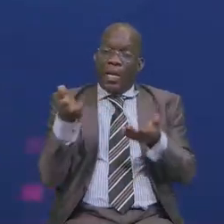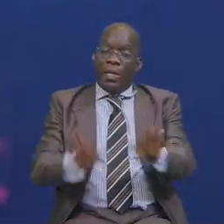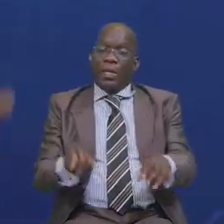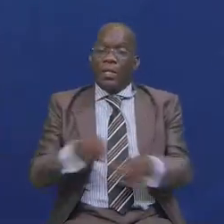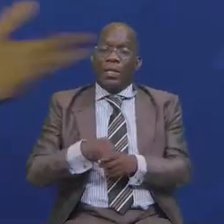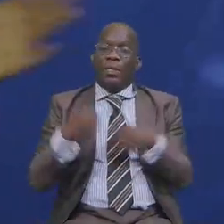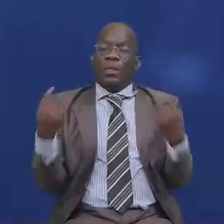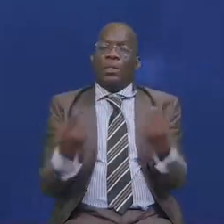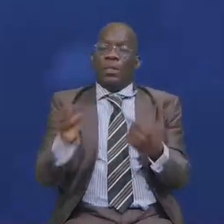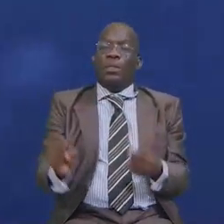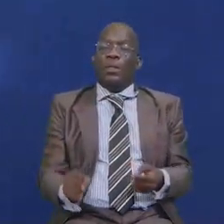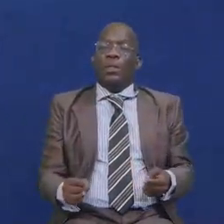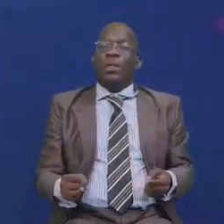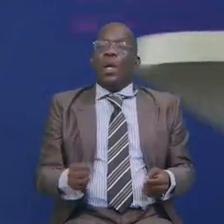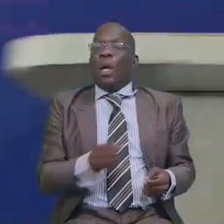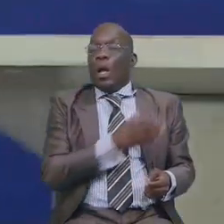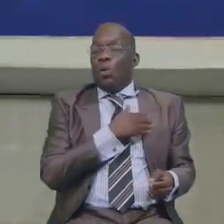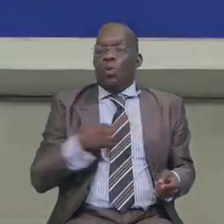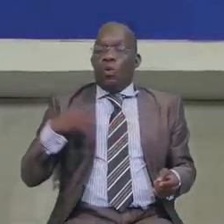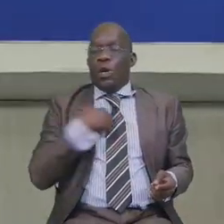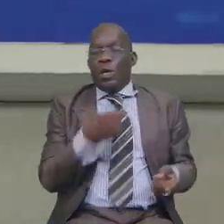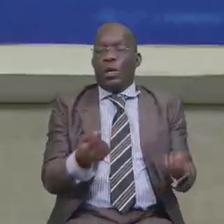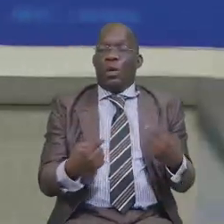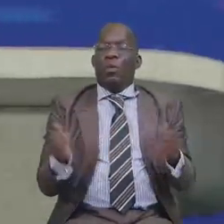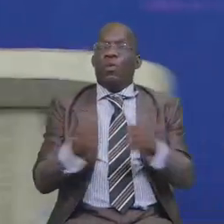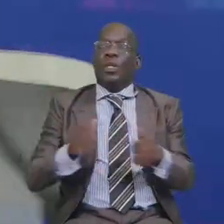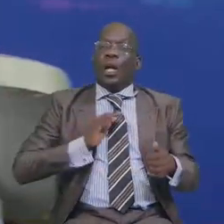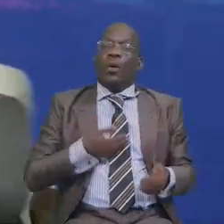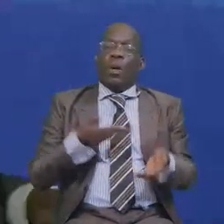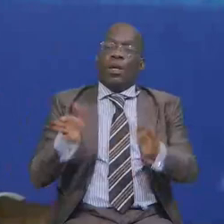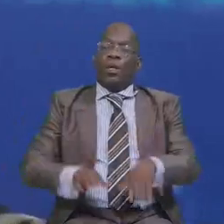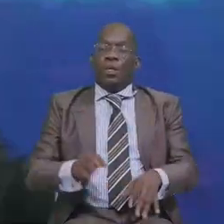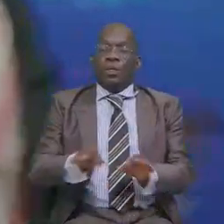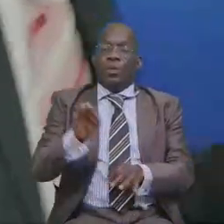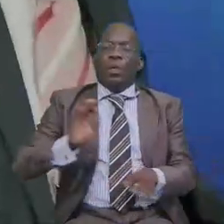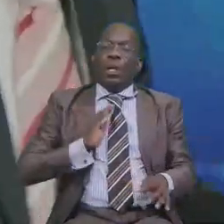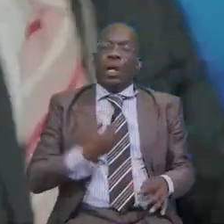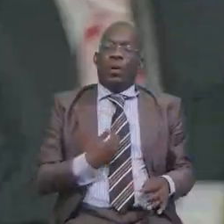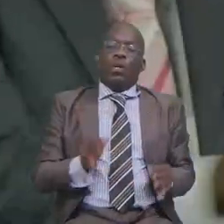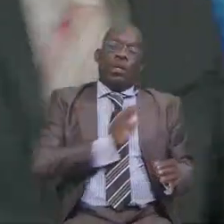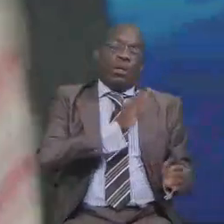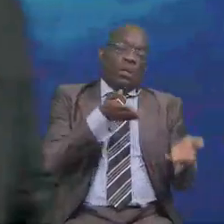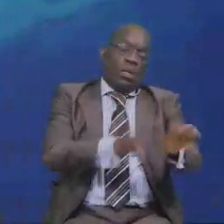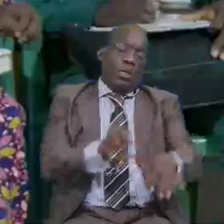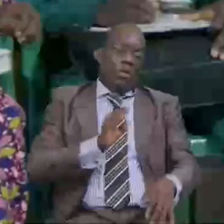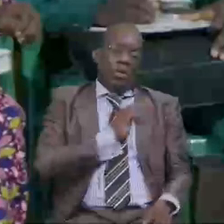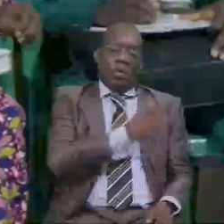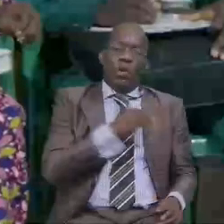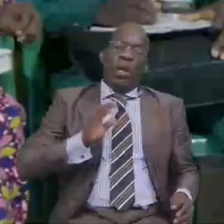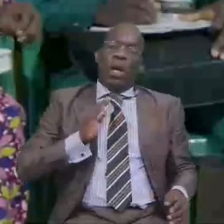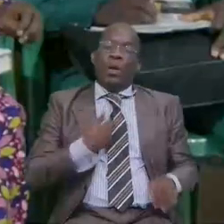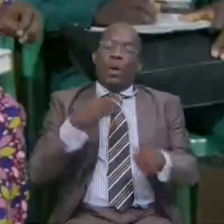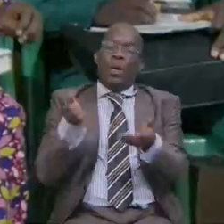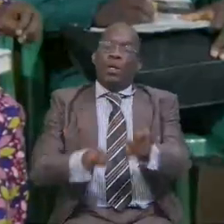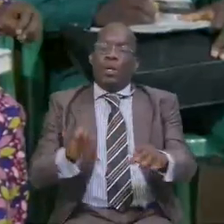venus, et avec notre esprit mort, nos âmes mortes, nos œuvres mortes, nos capacités